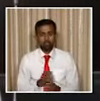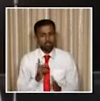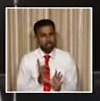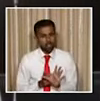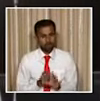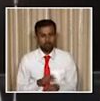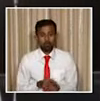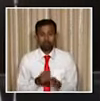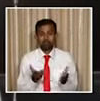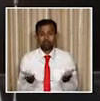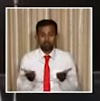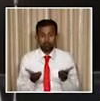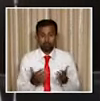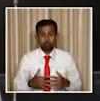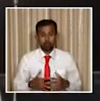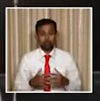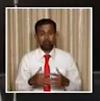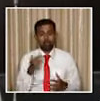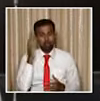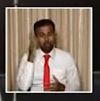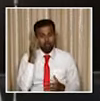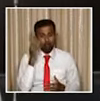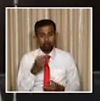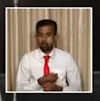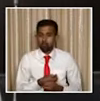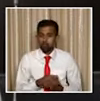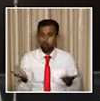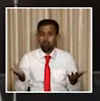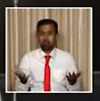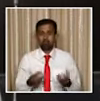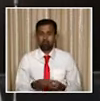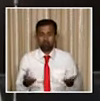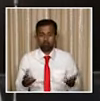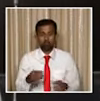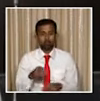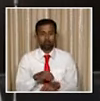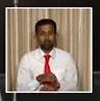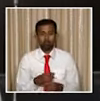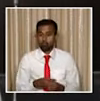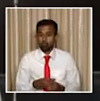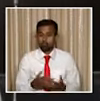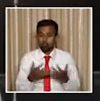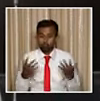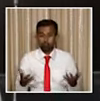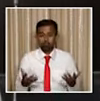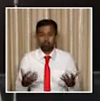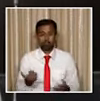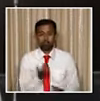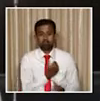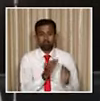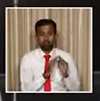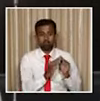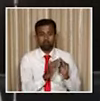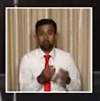கொண்டிருக்கிறார்கள், குழந்தைகள் அழிந்து கொண்டிருக்கிறார்கள், காயப்பட்டு கொண்டிருக்கிறார்கள், வைத்தியசாலைகளில் கூட குண்டுகளை வைத்து நாசப்படுத்தி கொண்டிருக்கிறார்கள்,